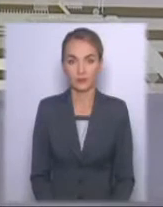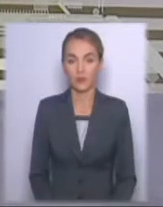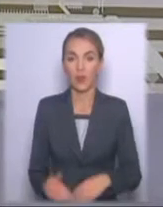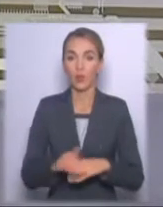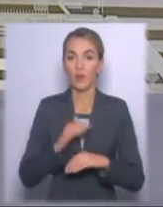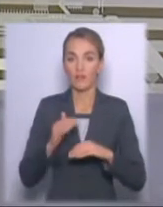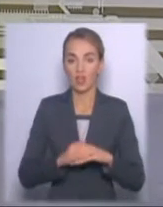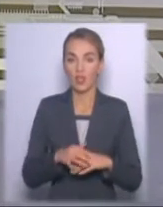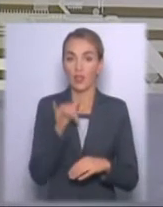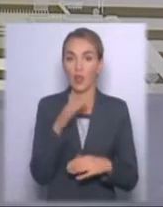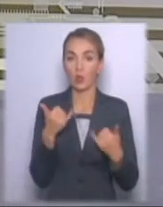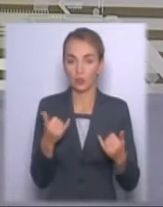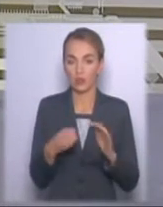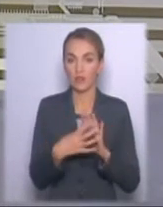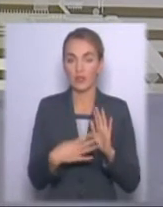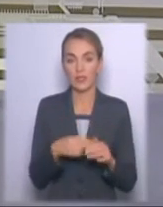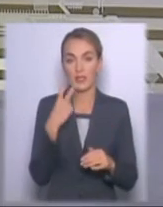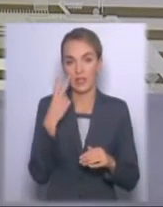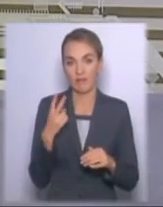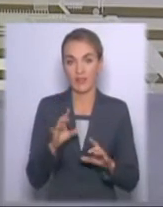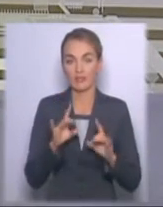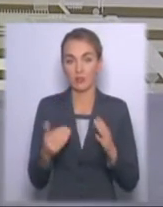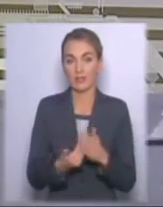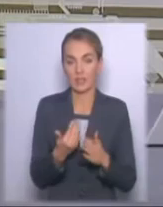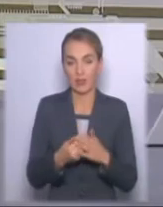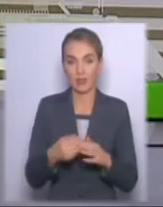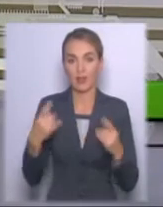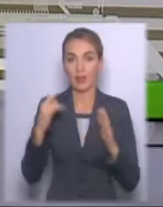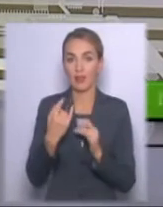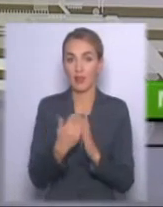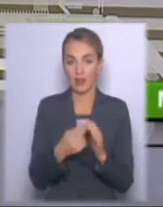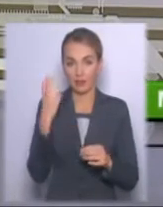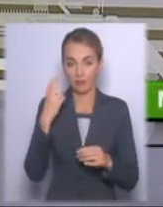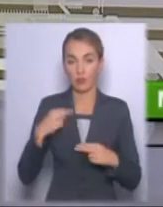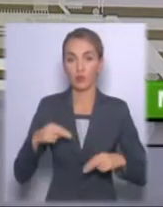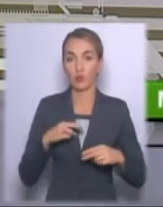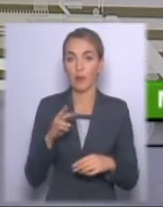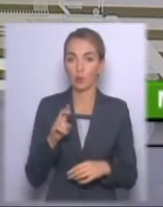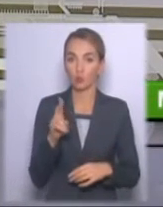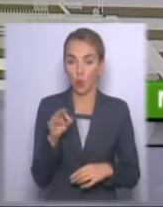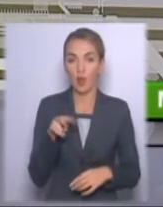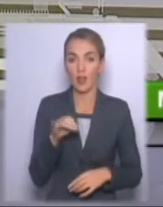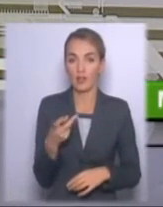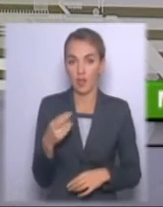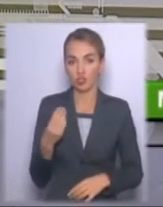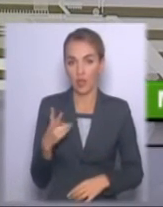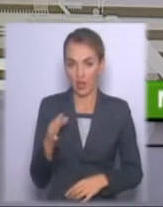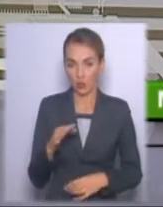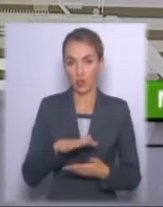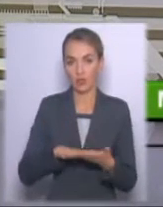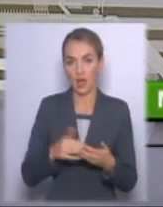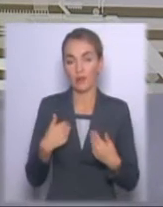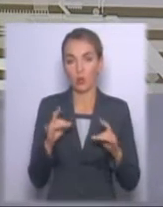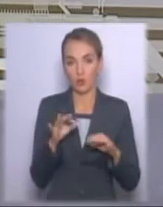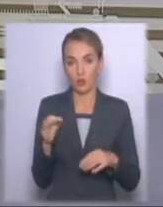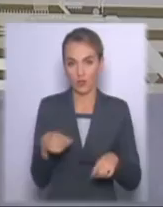Добрий вечір. На годинку 19:00 ви дивитесь випуск СТН на телеканалі «Київ». У студії для вас працюють Марія Бутко та Олеся Шинкаренко. Далі ми розкажемо